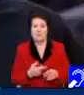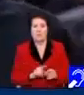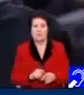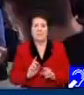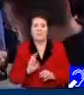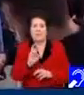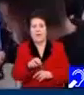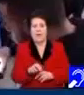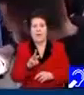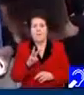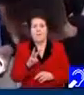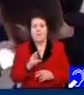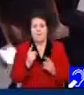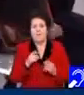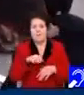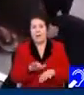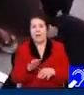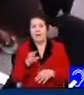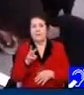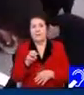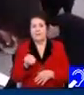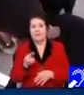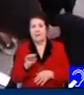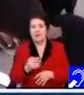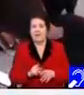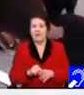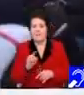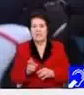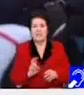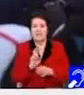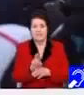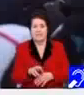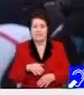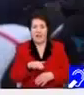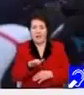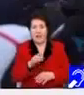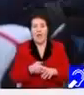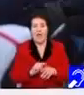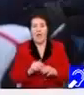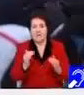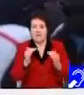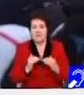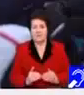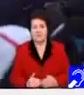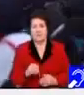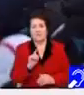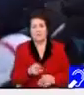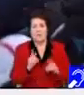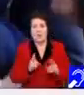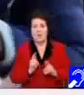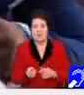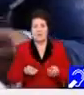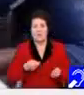Marea Mediterană pentru a ajunge în Europa. Din vară, numărul tentativelor de traversare a Mării Mediterane a scăzut simțitor în urma unor acorduri